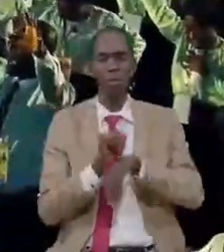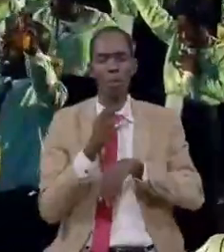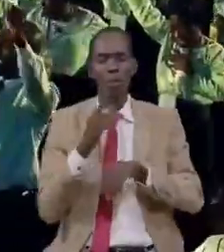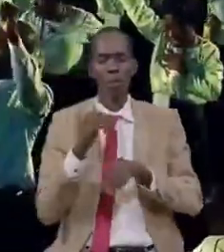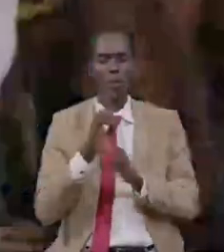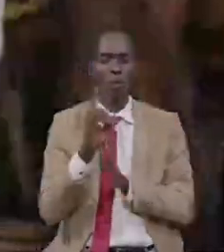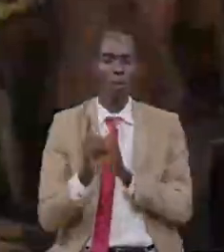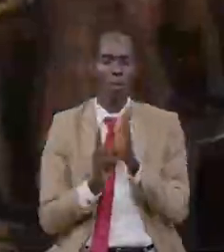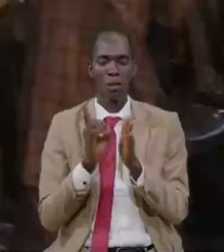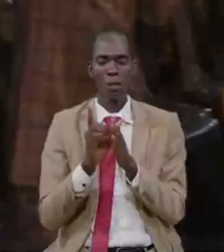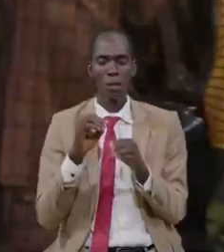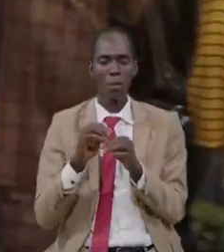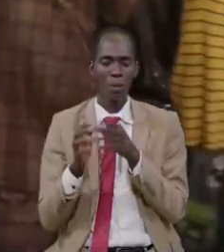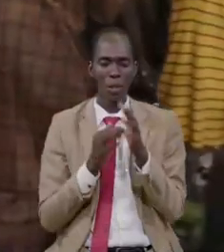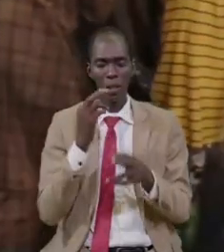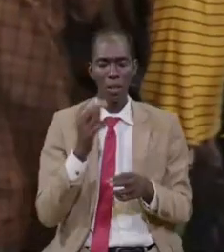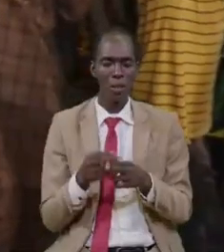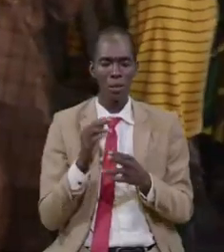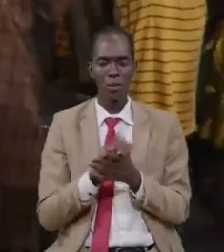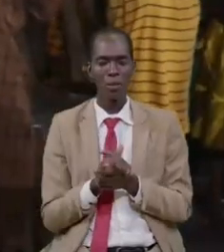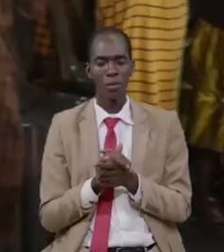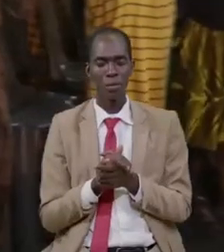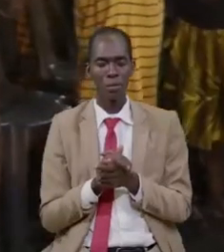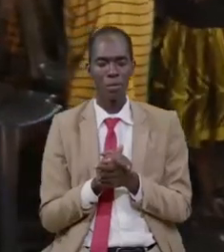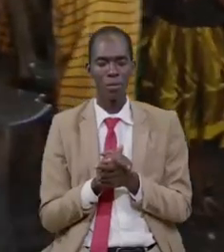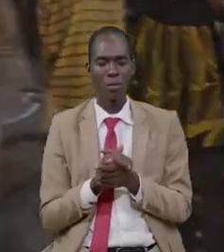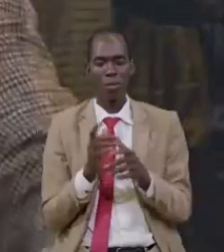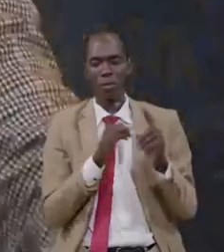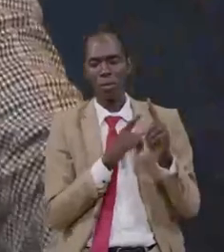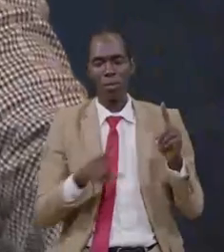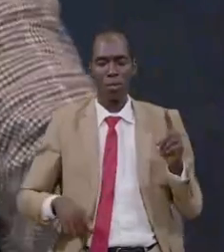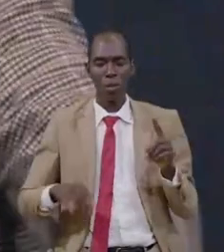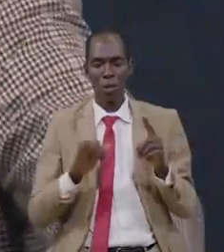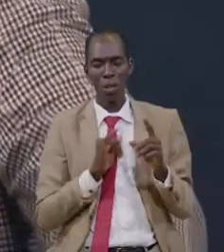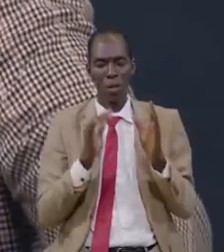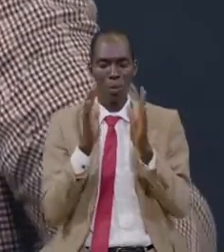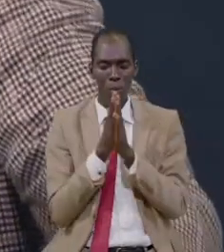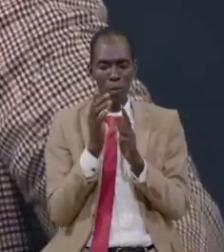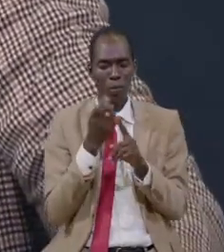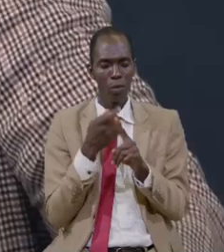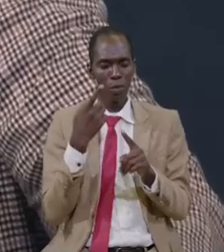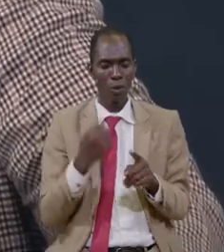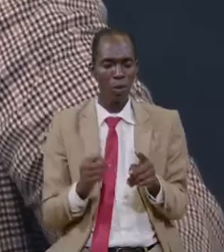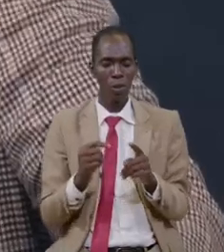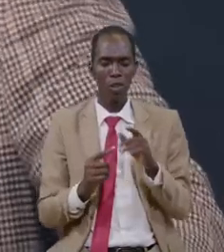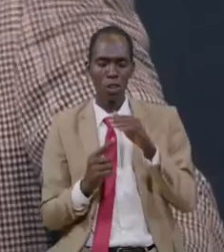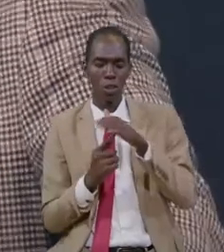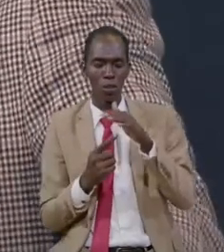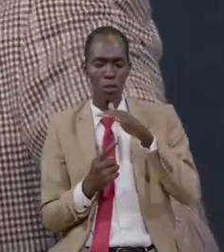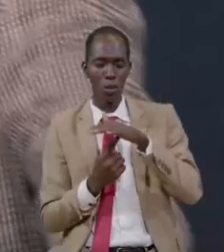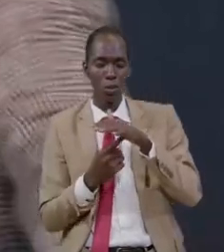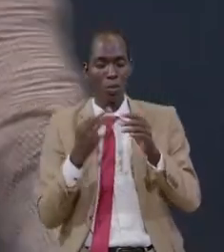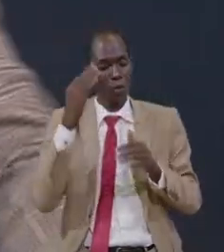de Jésus. Seigneur, je prie, depuis la tête jusqu'aux